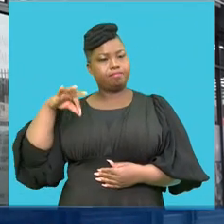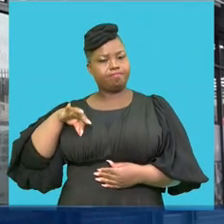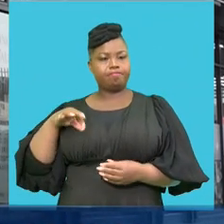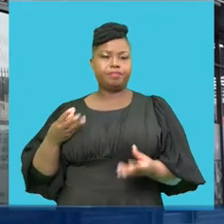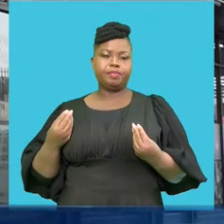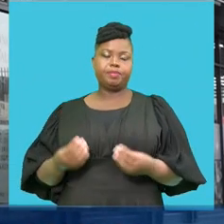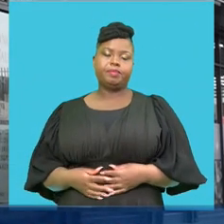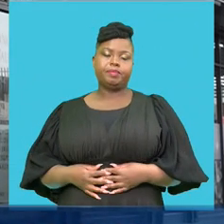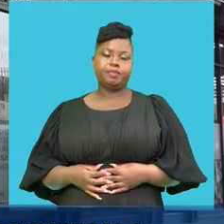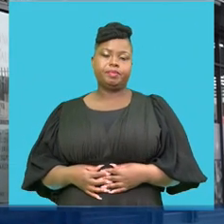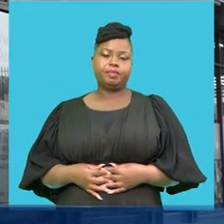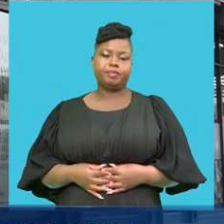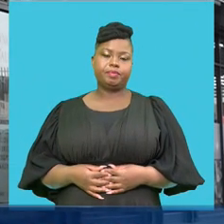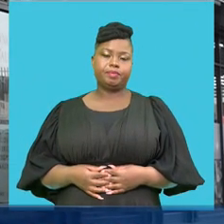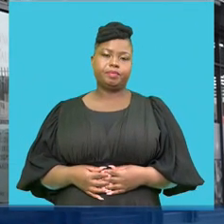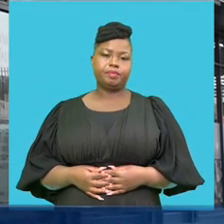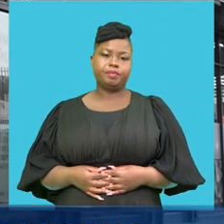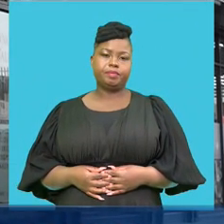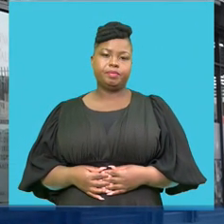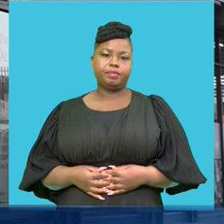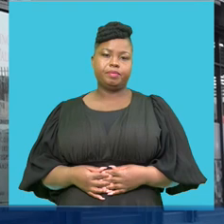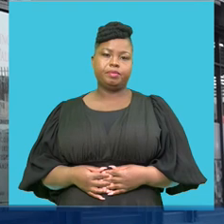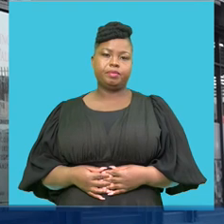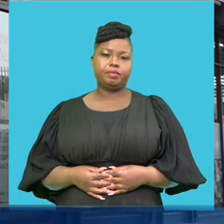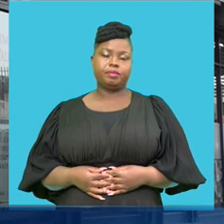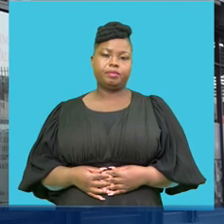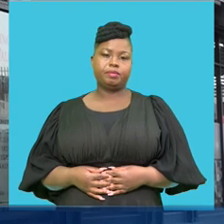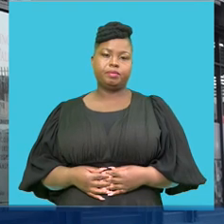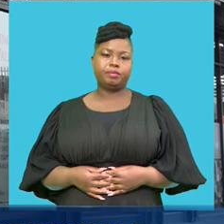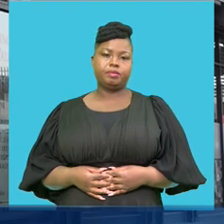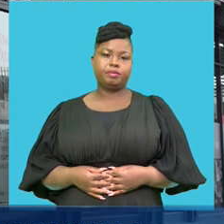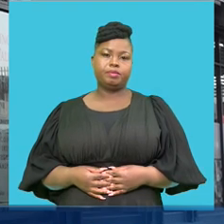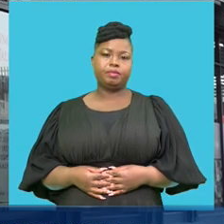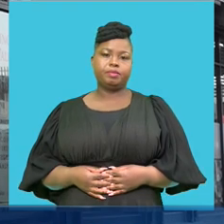imihlomulo yabo. Ezindabeni zeSoweto TV kubikwa umqondisi Myeni ngiseBenoni.